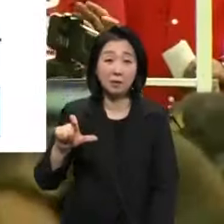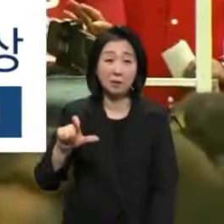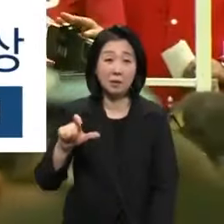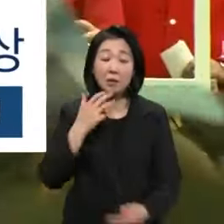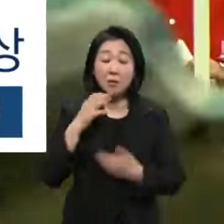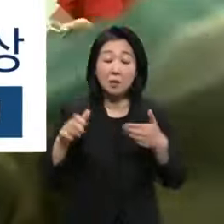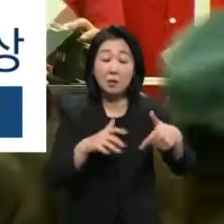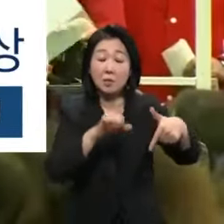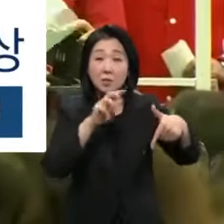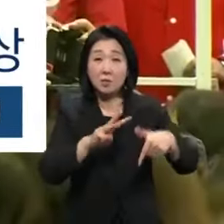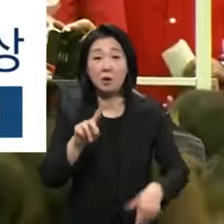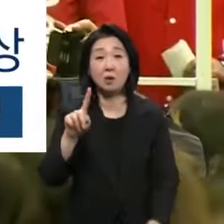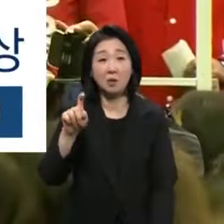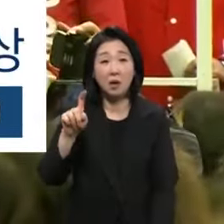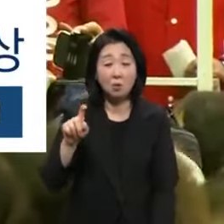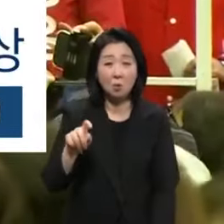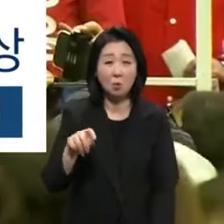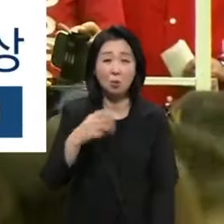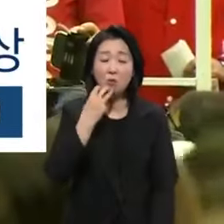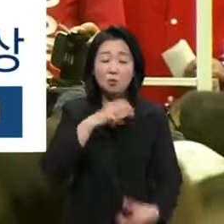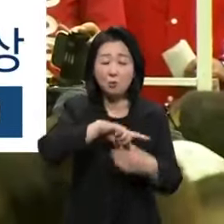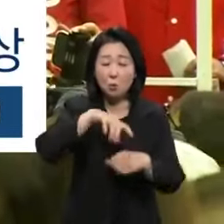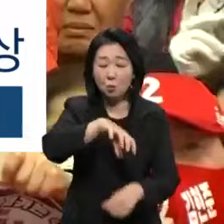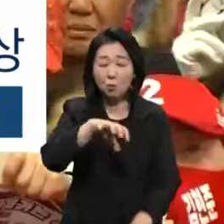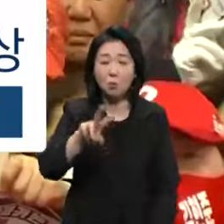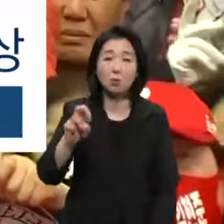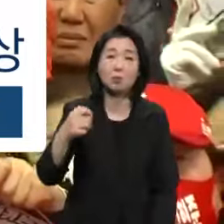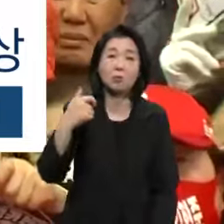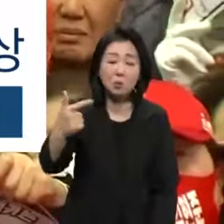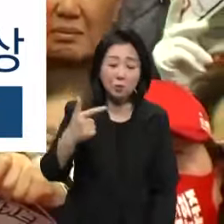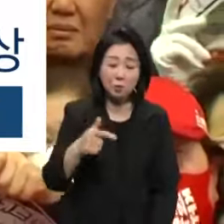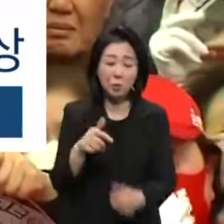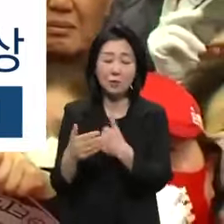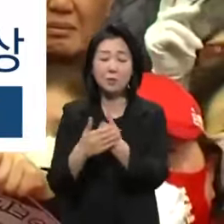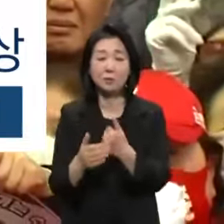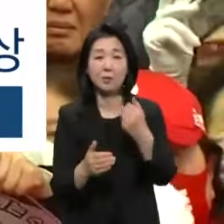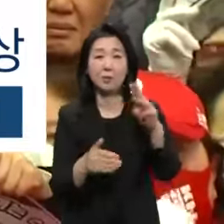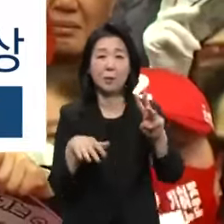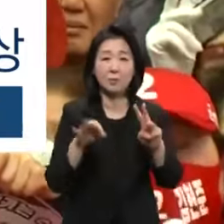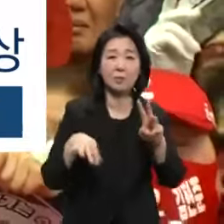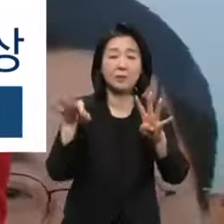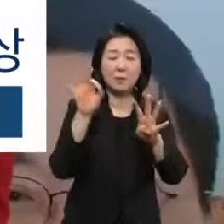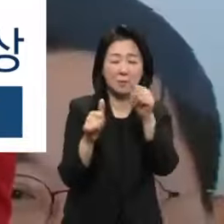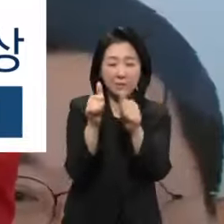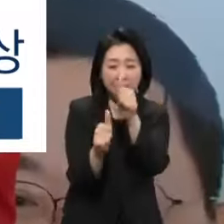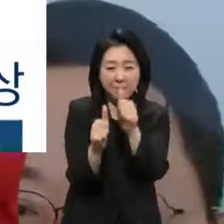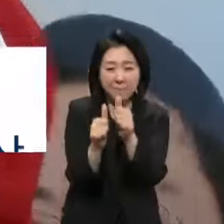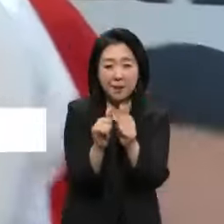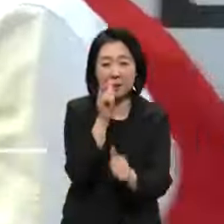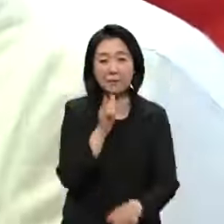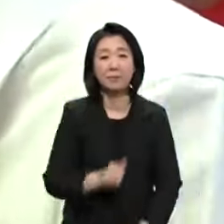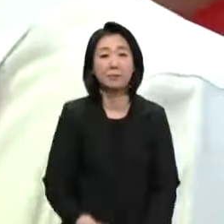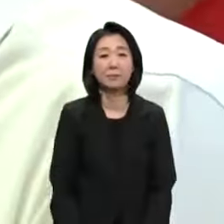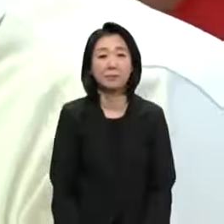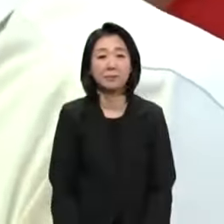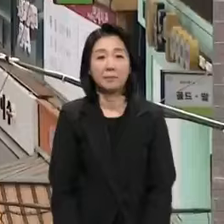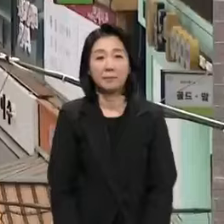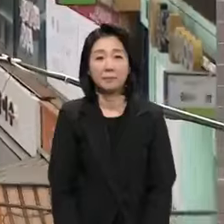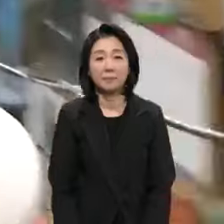등 수도권 26곳 이상에서 지지율 3에서 4%포인트 안팎의 박빙 승부가 벌어지고 있다는